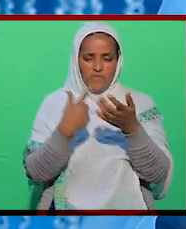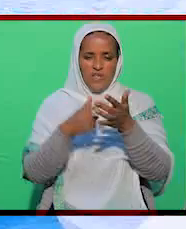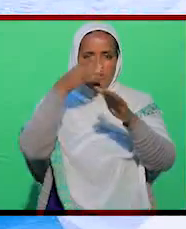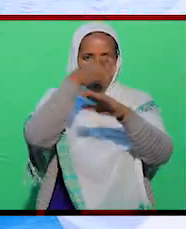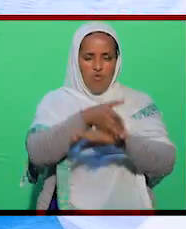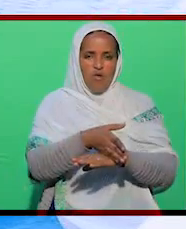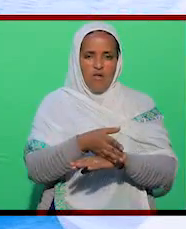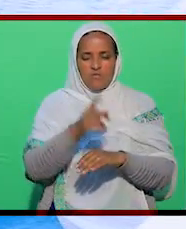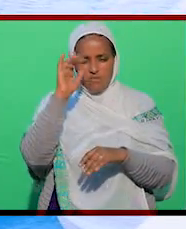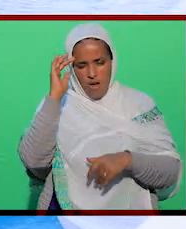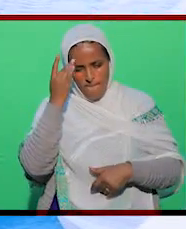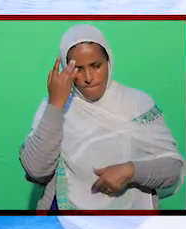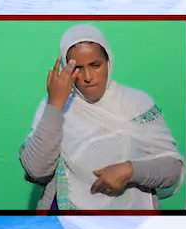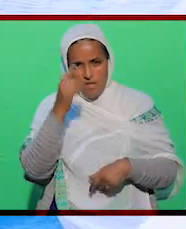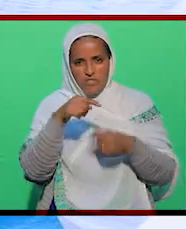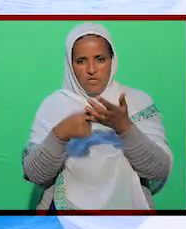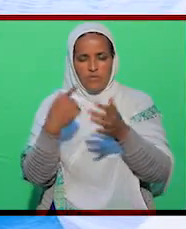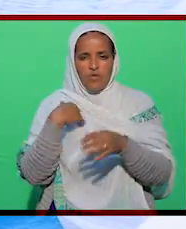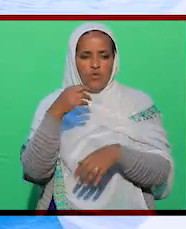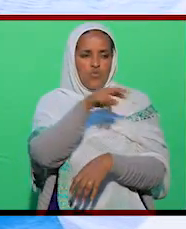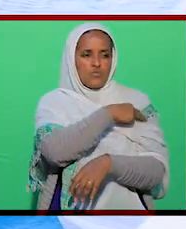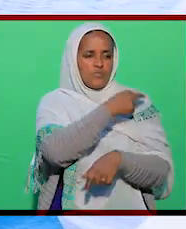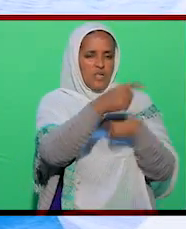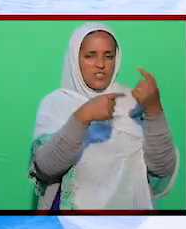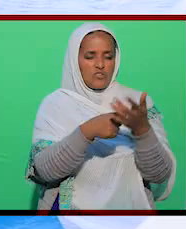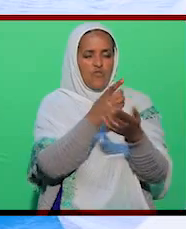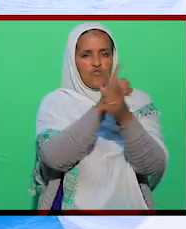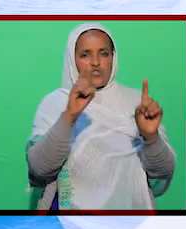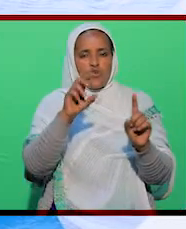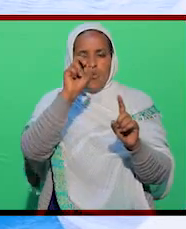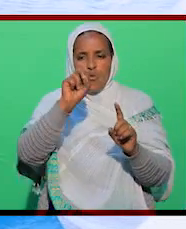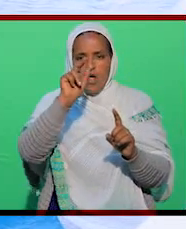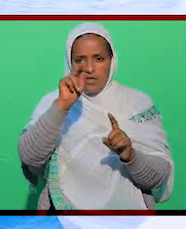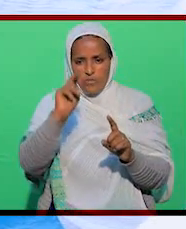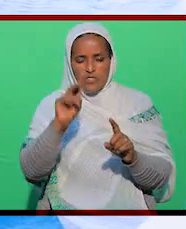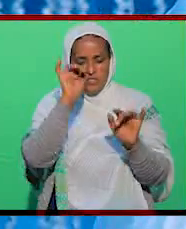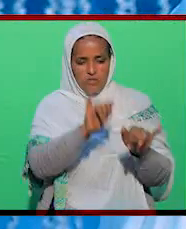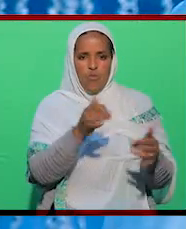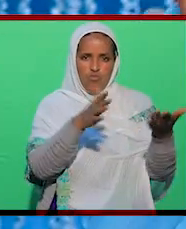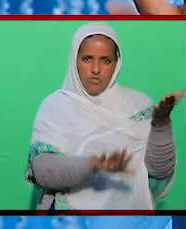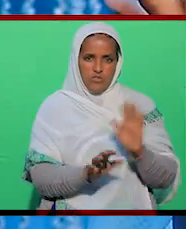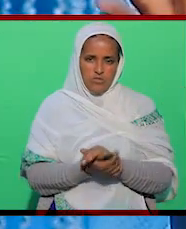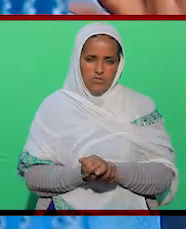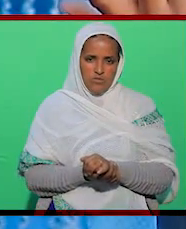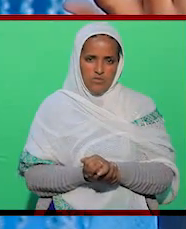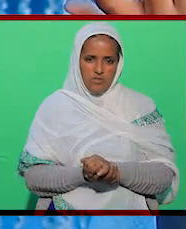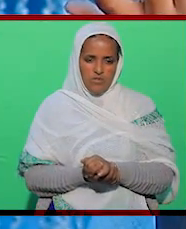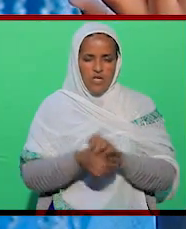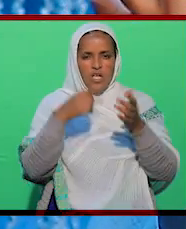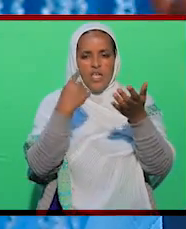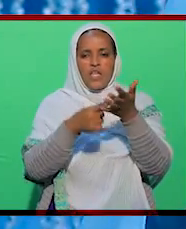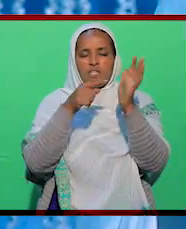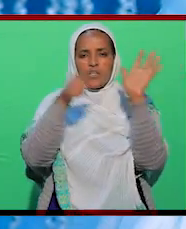አይደለም እና ከዛ በኋላ ታማ ስለነበረ ሐኪም ቤት ሆጄ ተፈውሼ ዋልድባያን ስትል እዛ ሐኪም ቤት እንዳለች